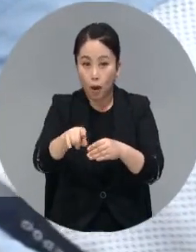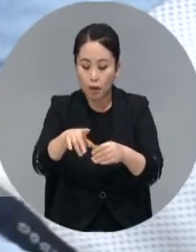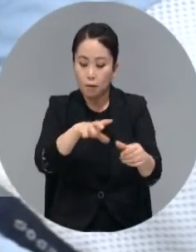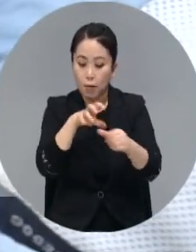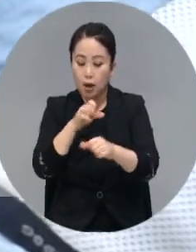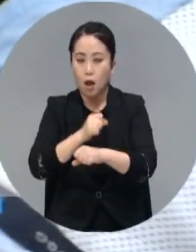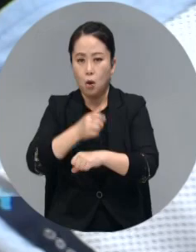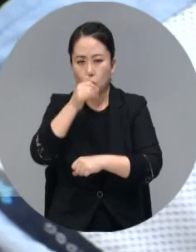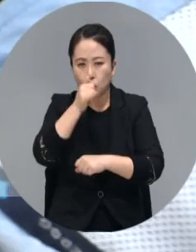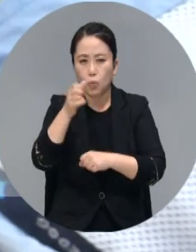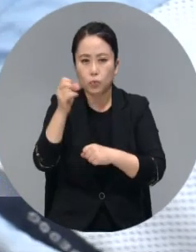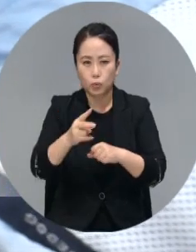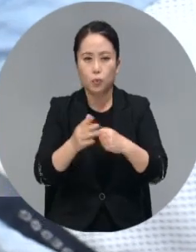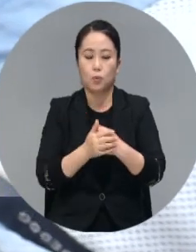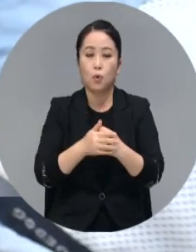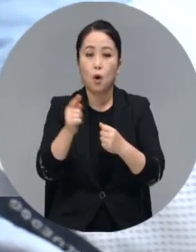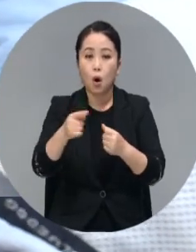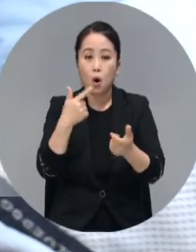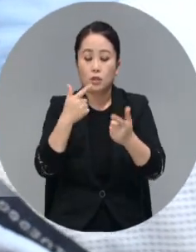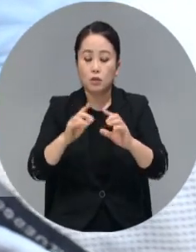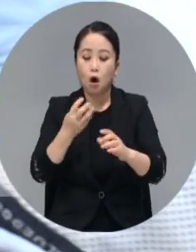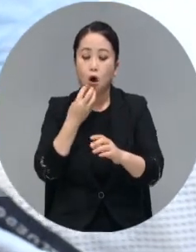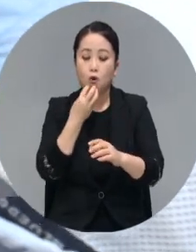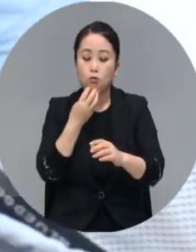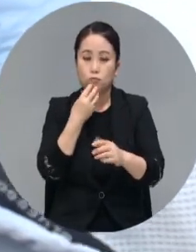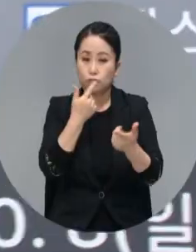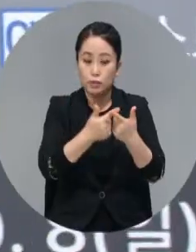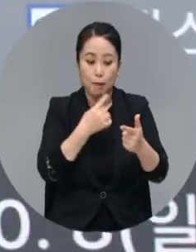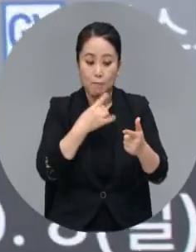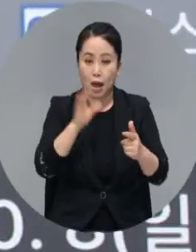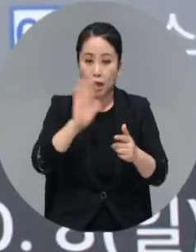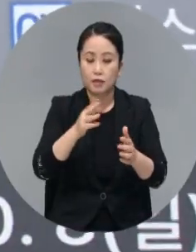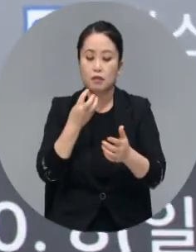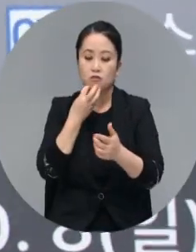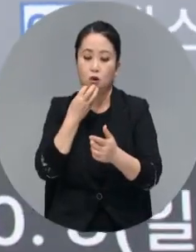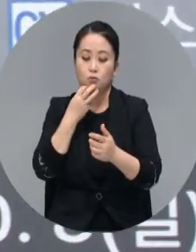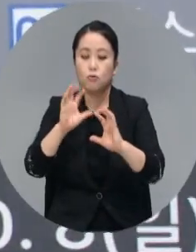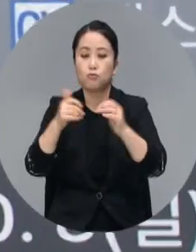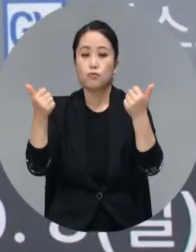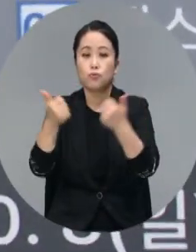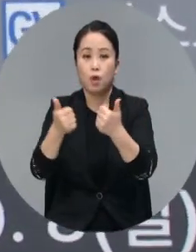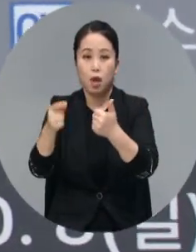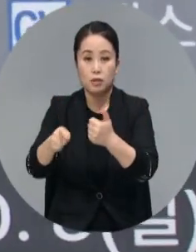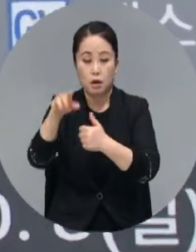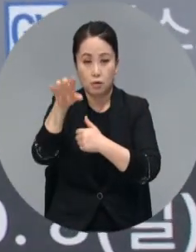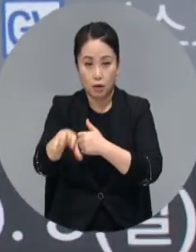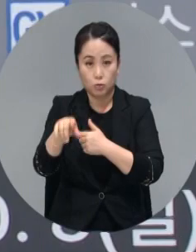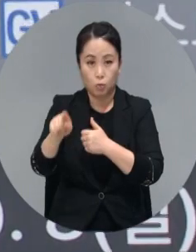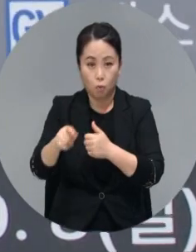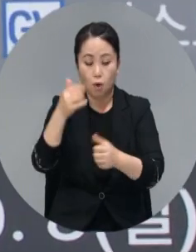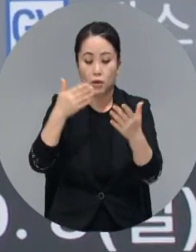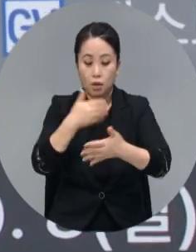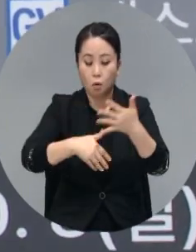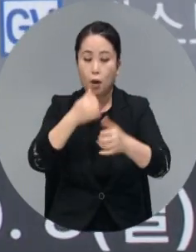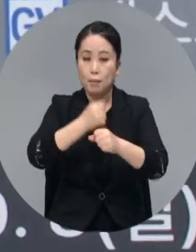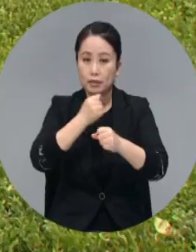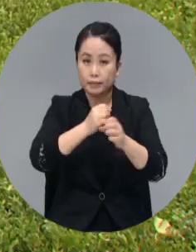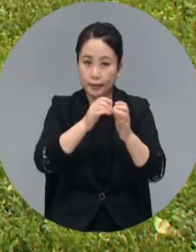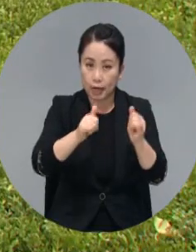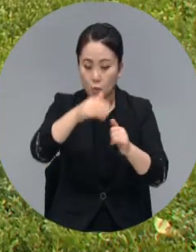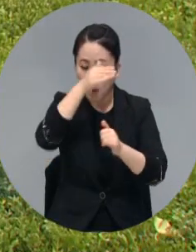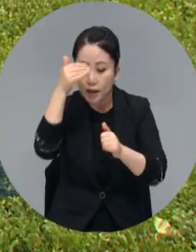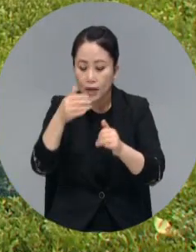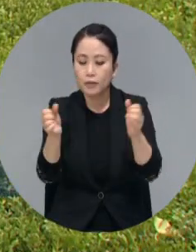뛰어넘어 서울 국회의원회관에서도 영화 상영과 함께 제작자와 관객 대화가 마련됩니다. 동네방네